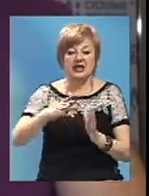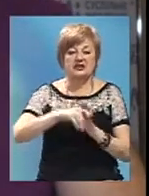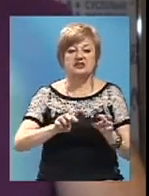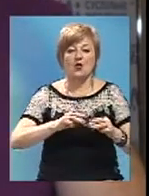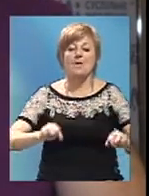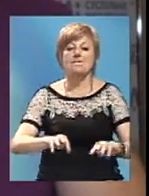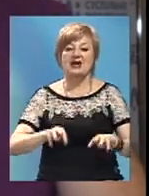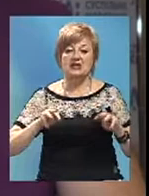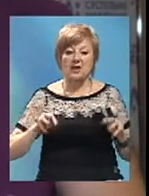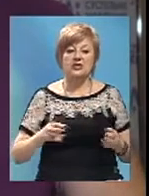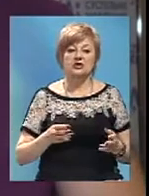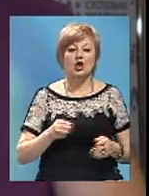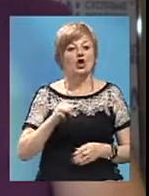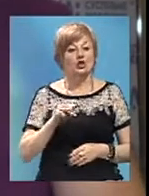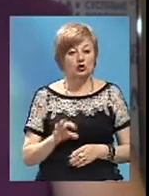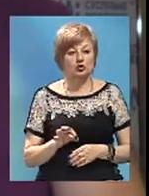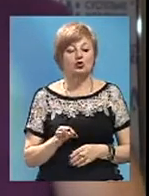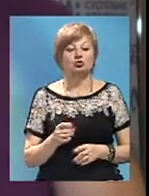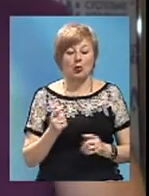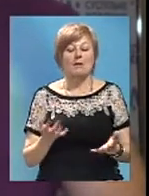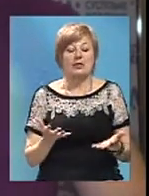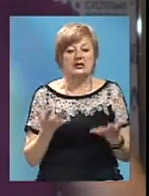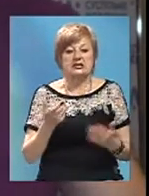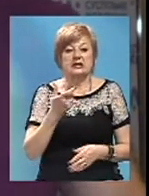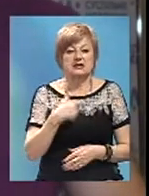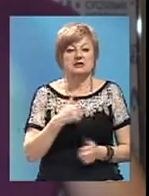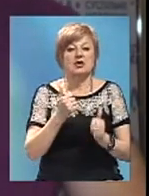то можна собі уявити, якщо в